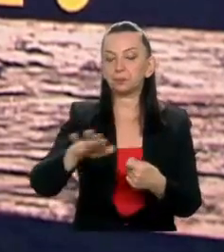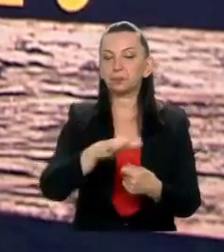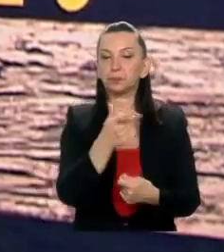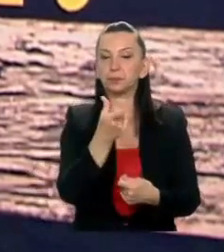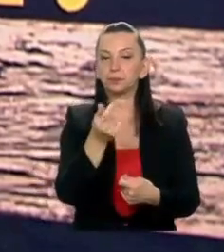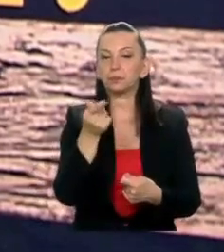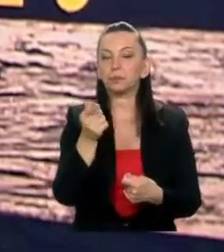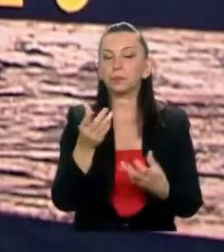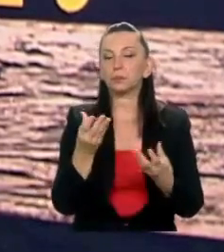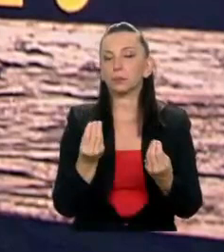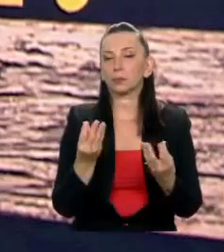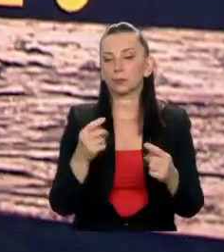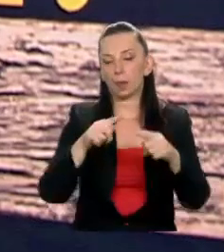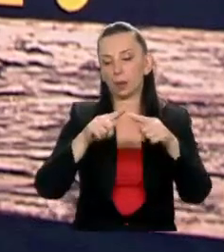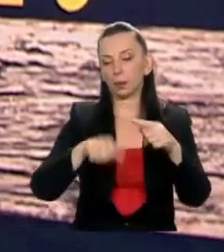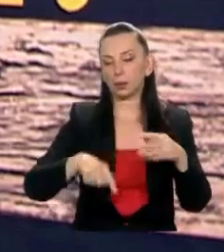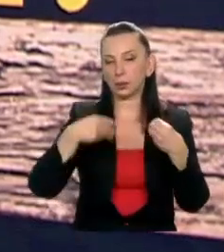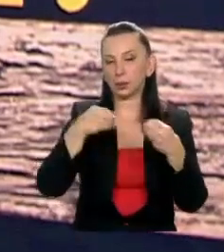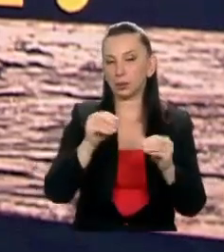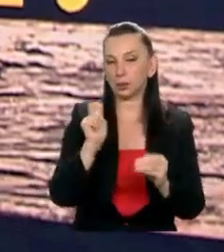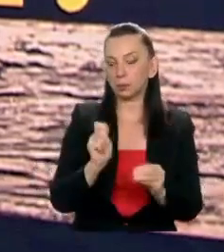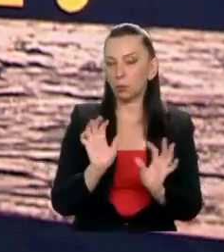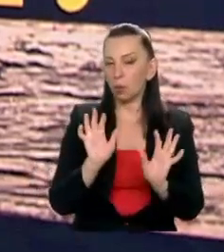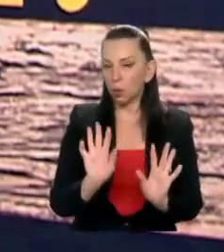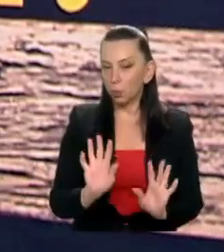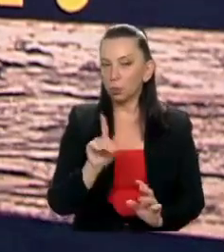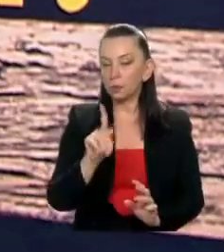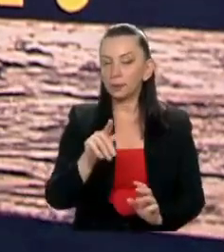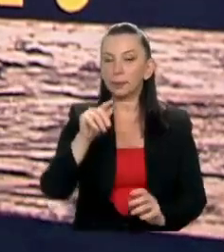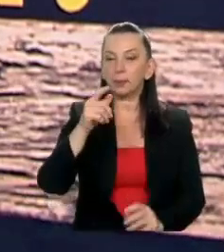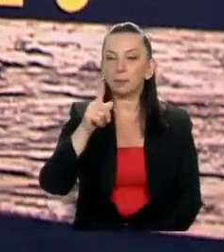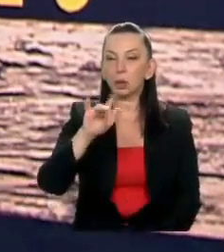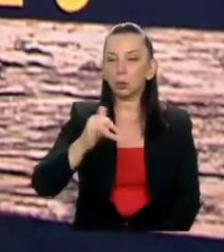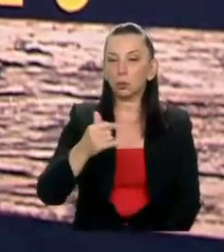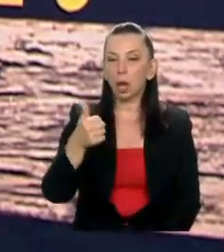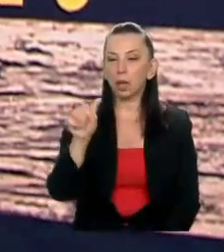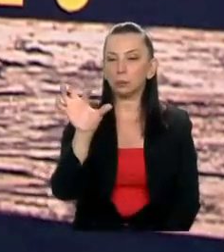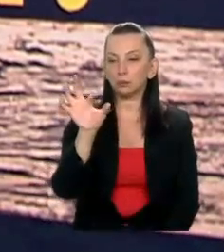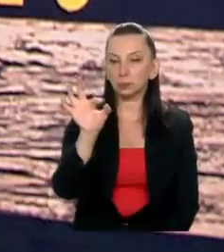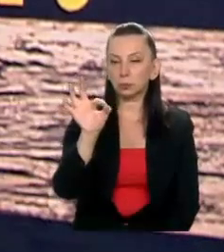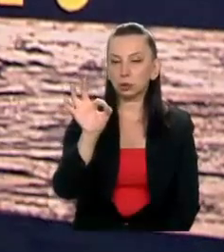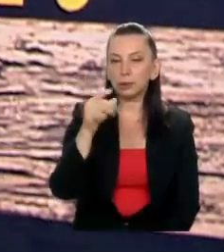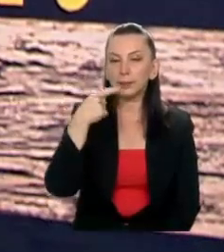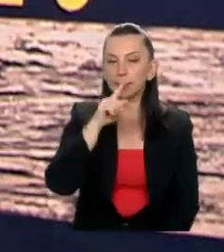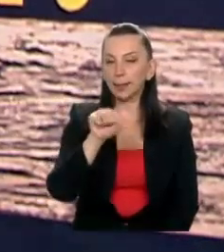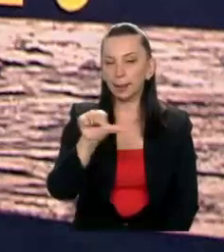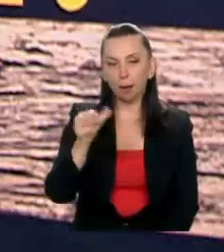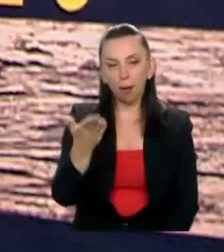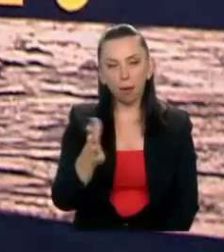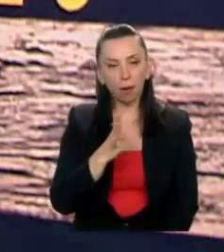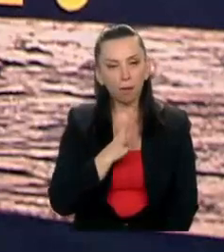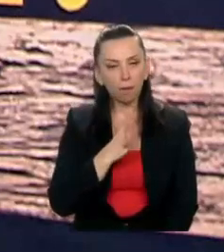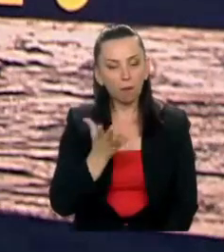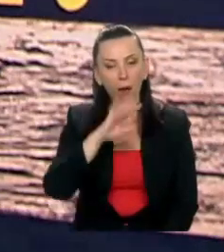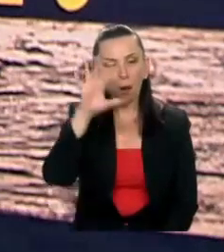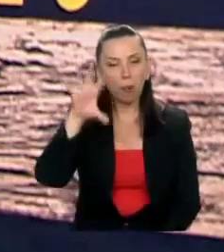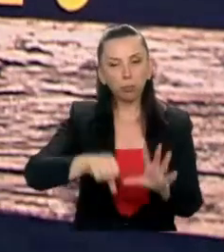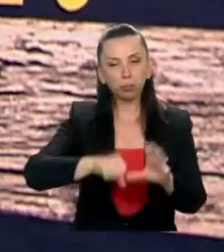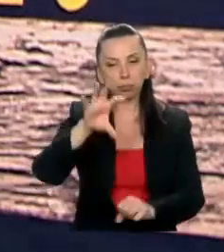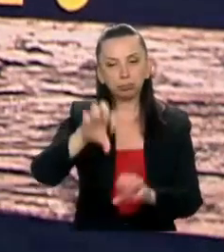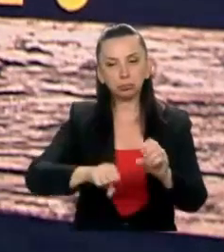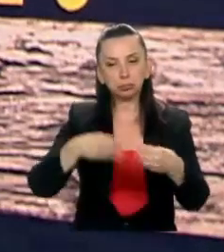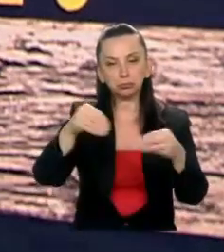fiyatlarının çok ama çok altında satış yapıyor. Öyle ki litresi 60 liradan zeytinyağları var. Üstelik kapış kapış